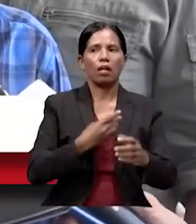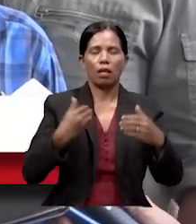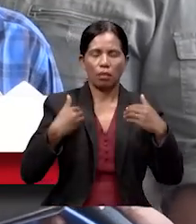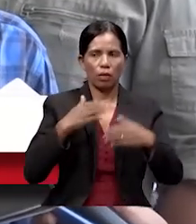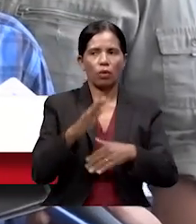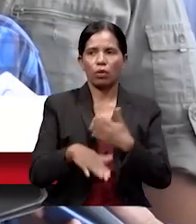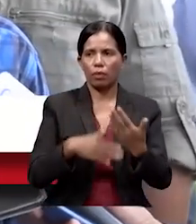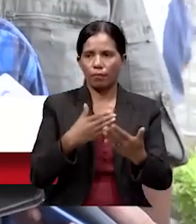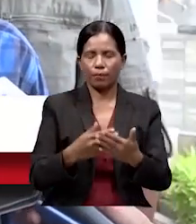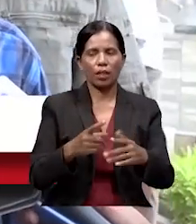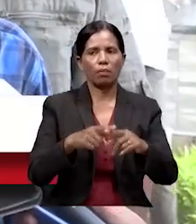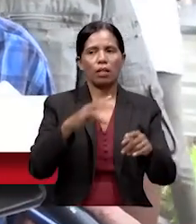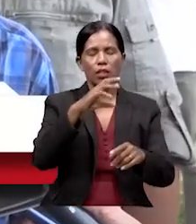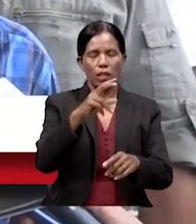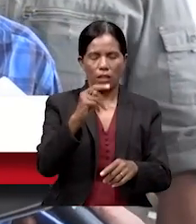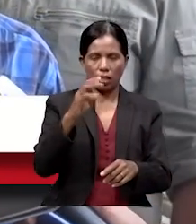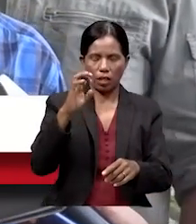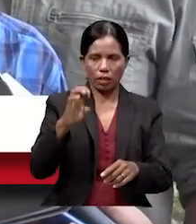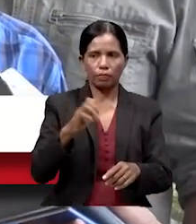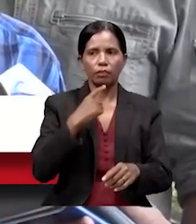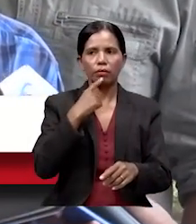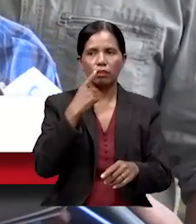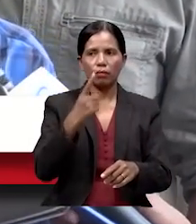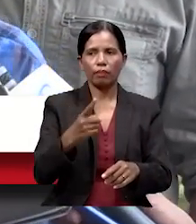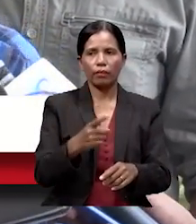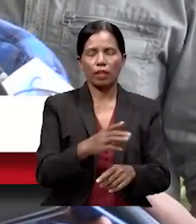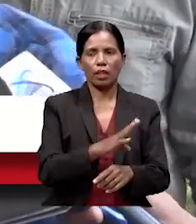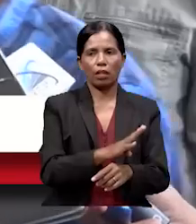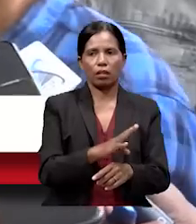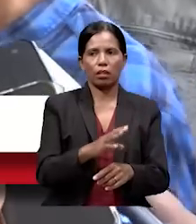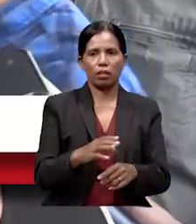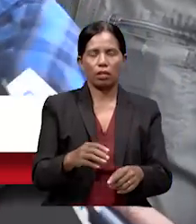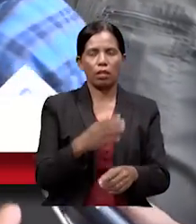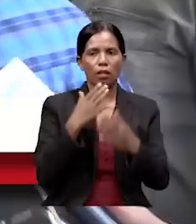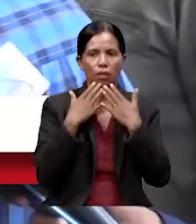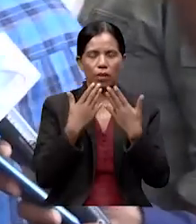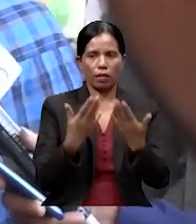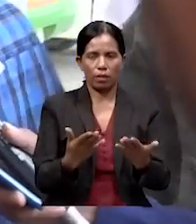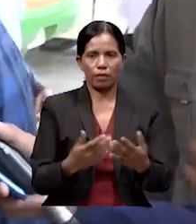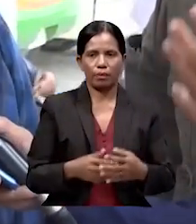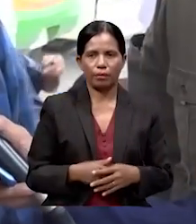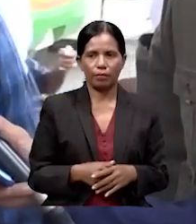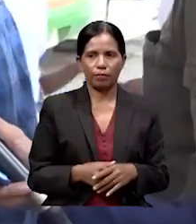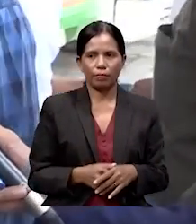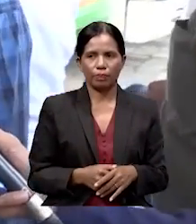todo, mas se ne guerra psicológica ida guerra ne brato demais. Obrigado.